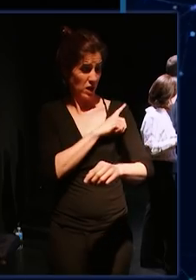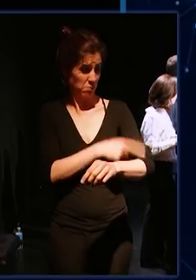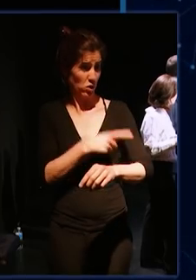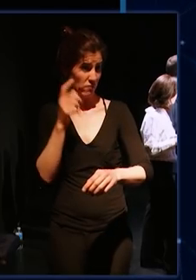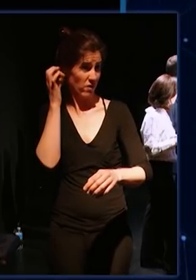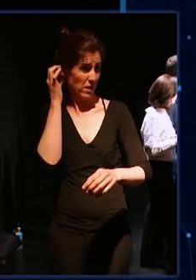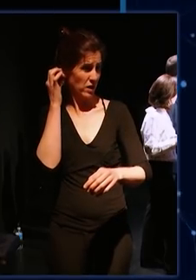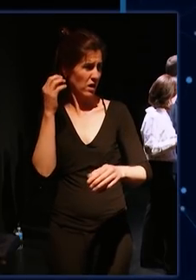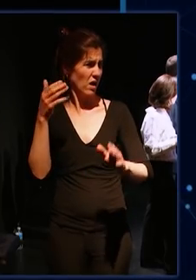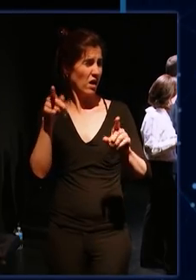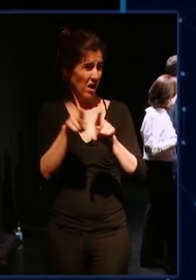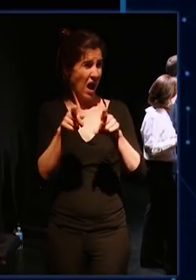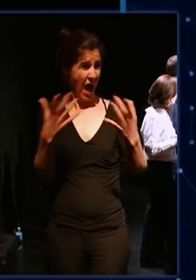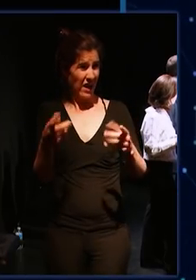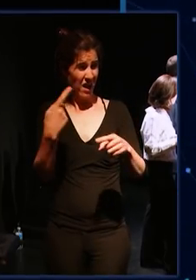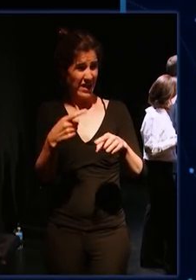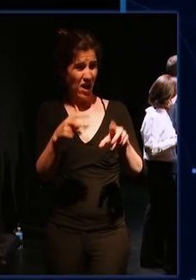de les del handball, no?